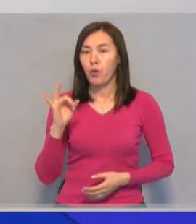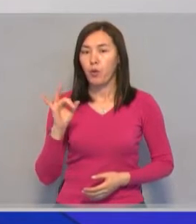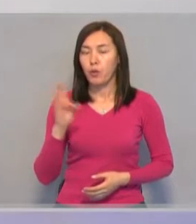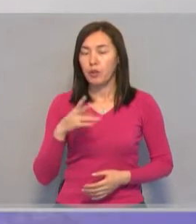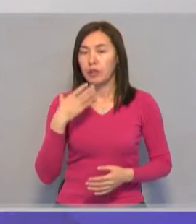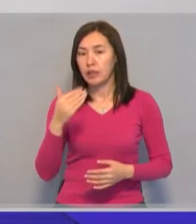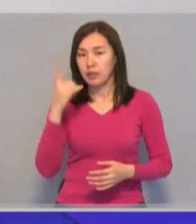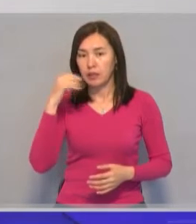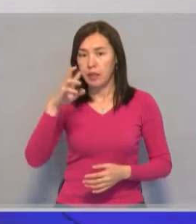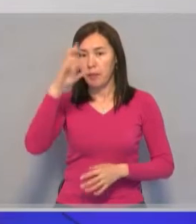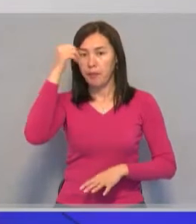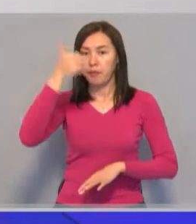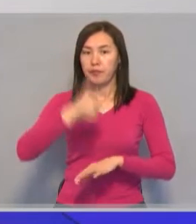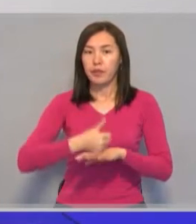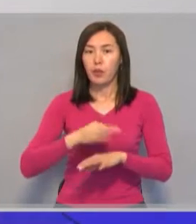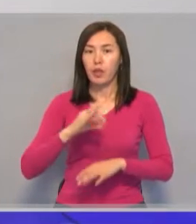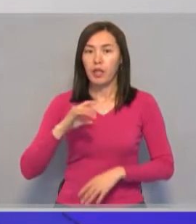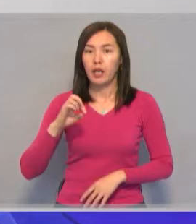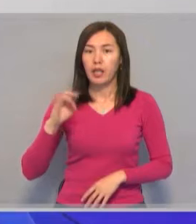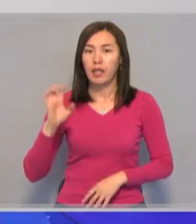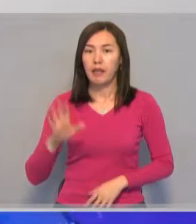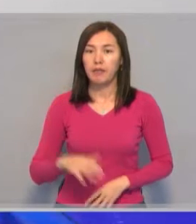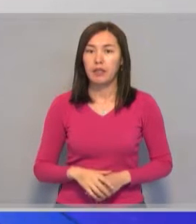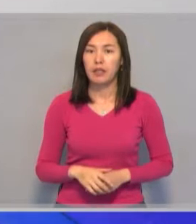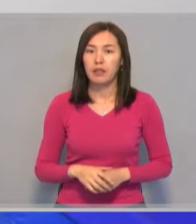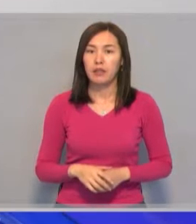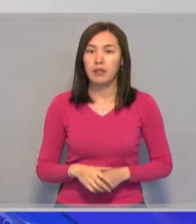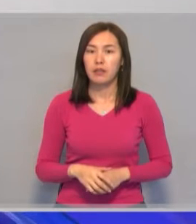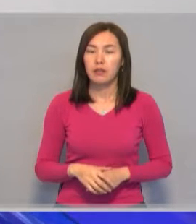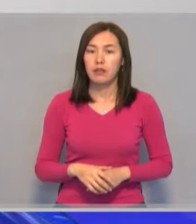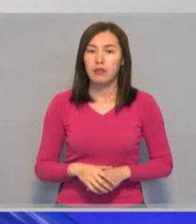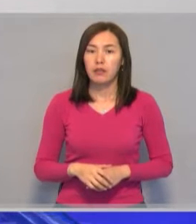өздеріңізге белгілі мемлекет басшысы Қасым Жомарт Тоқаев